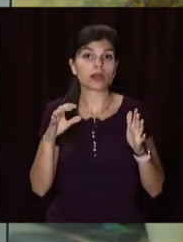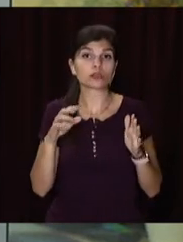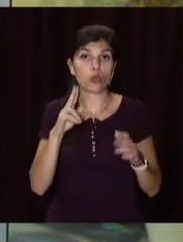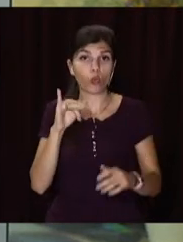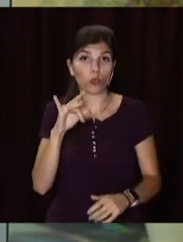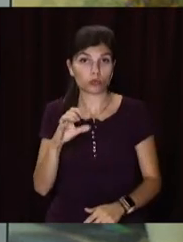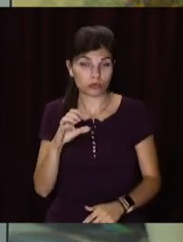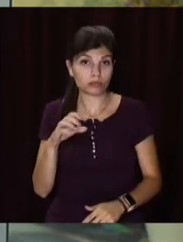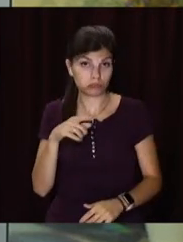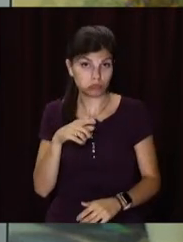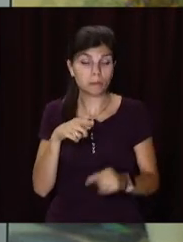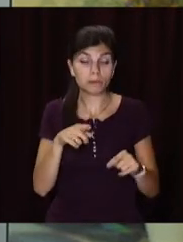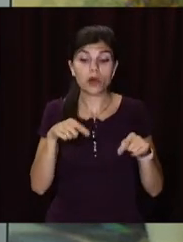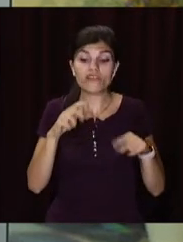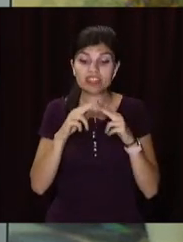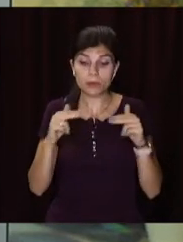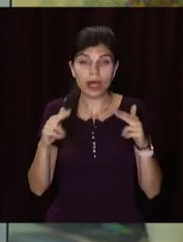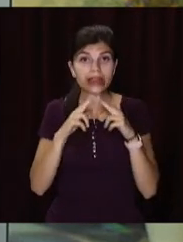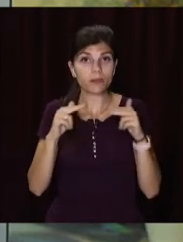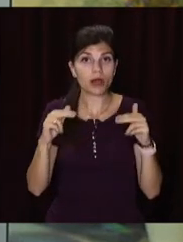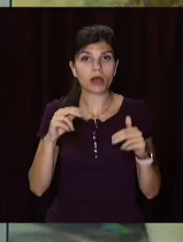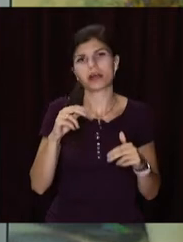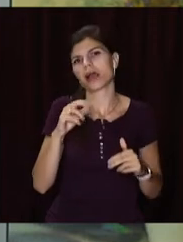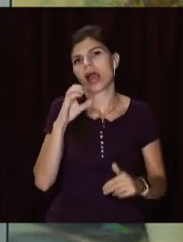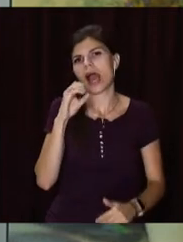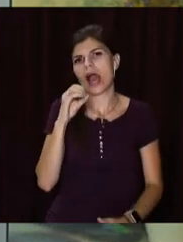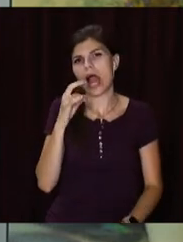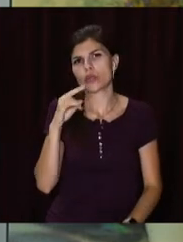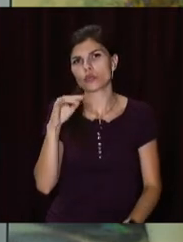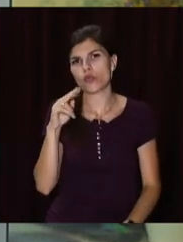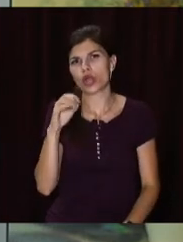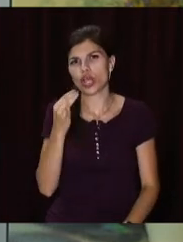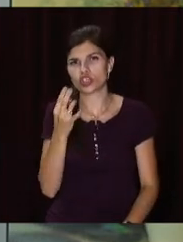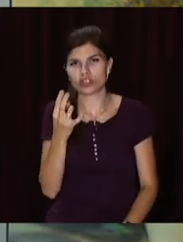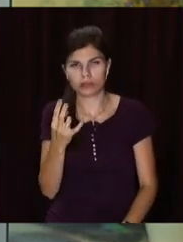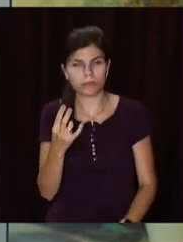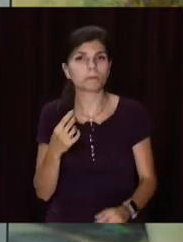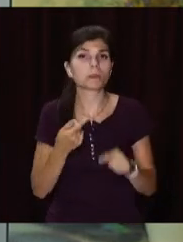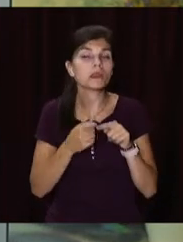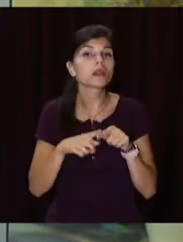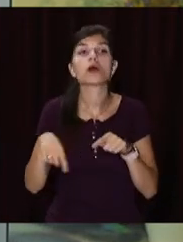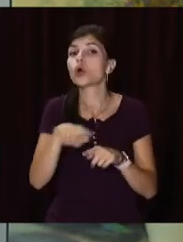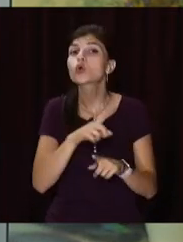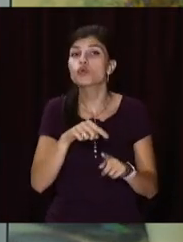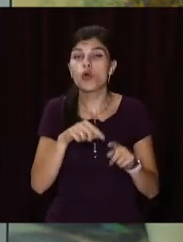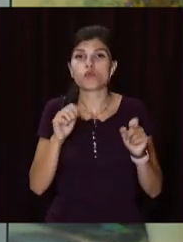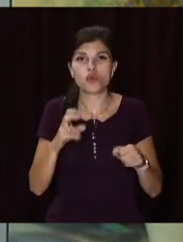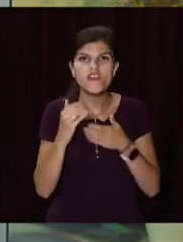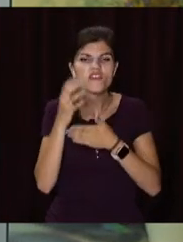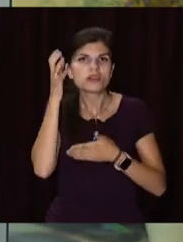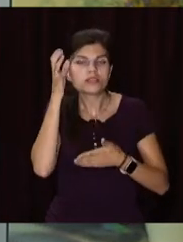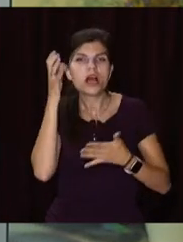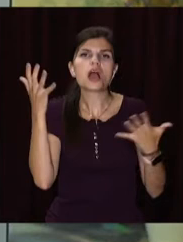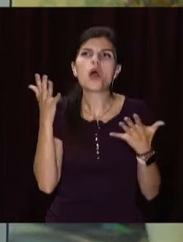У Дніпрі пройшов перший фестиваль «Дніпро Education City». На ньому абітурієнти могли познайомитися з місцевими вишами та